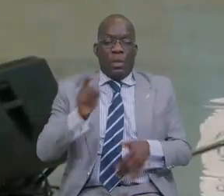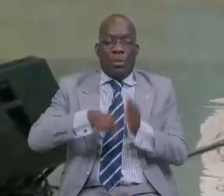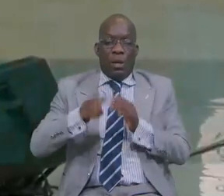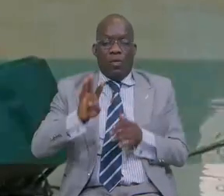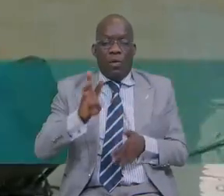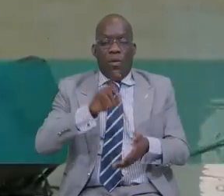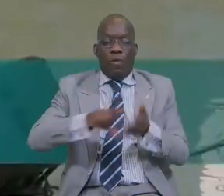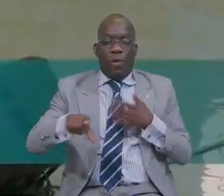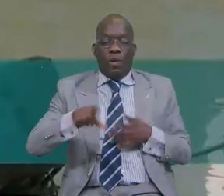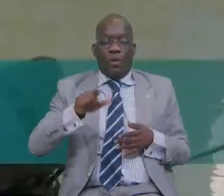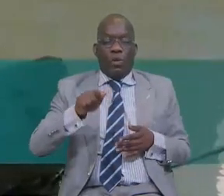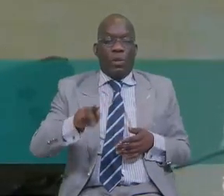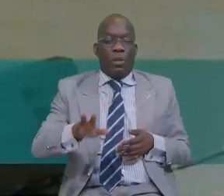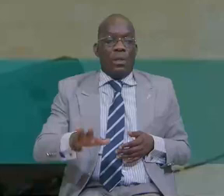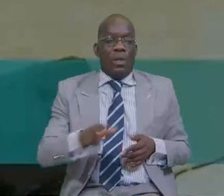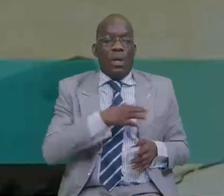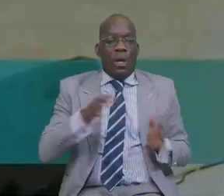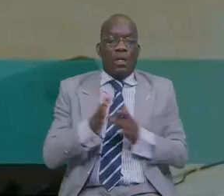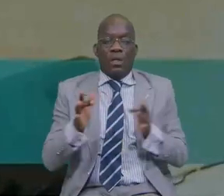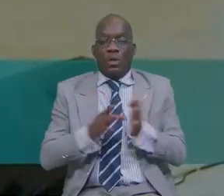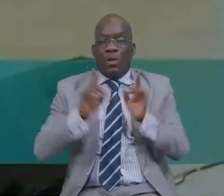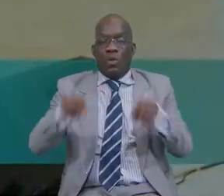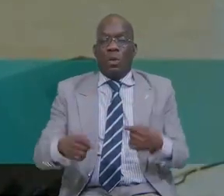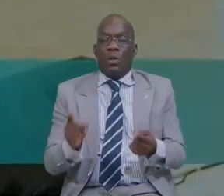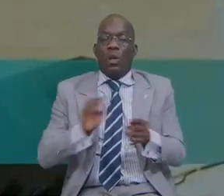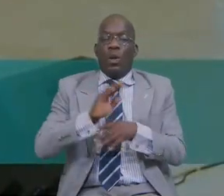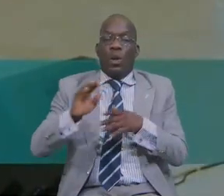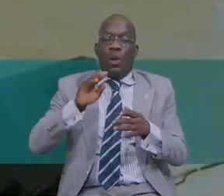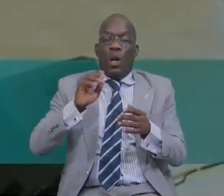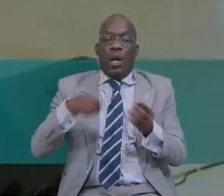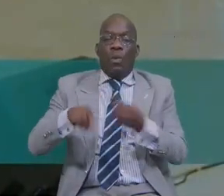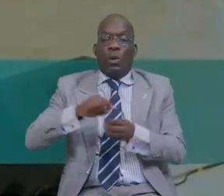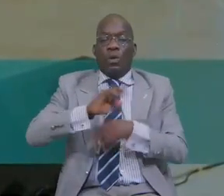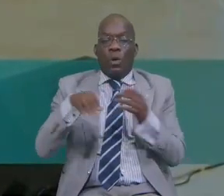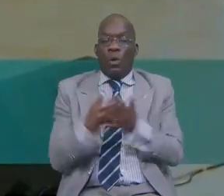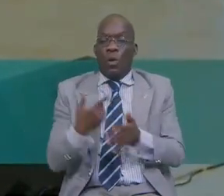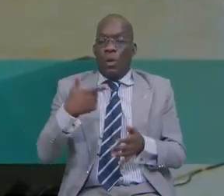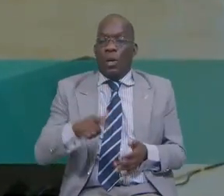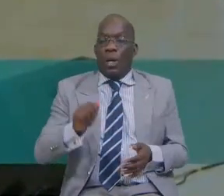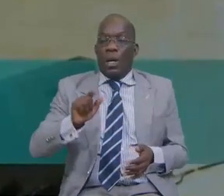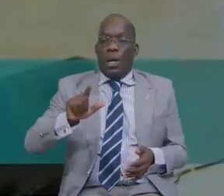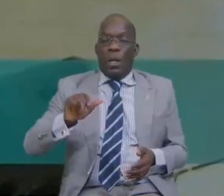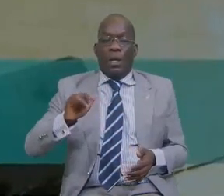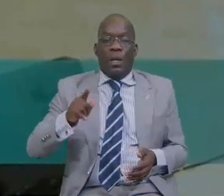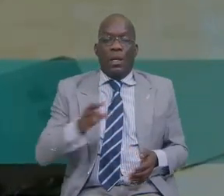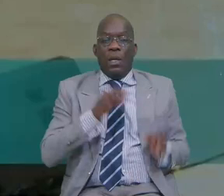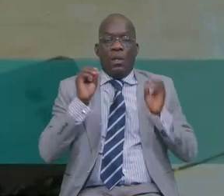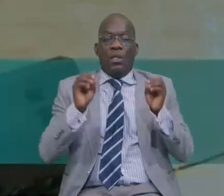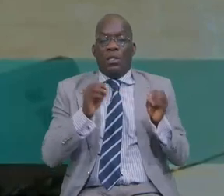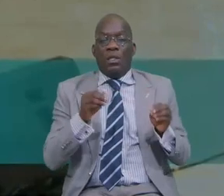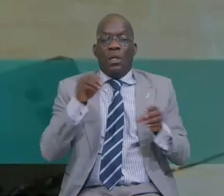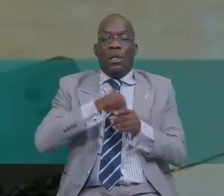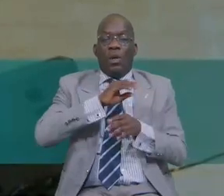dans leur synagogue, enseignant et prêchant l'évangile du royaume, prêchant.